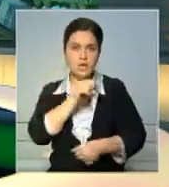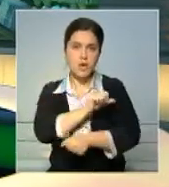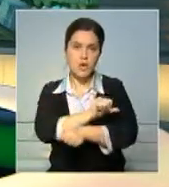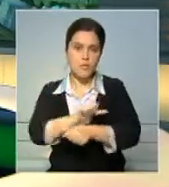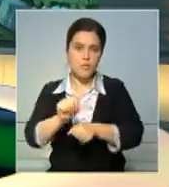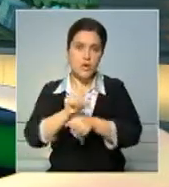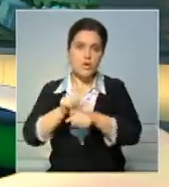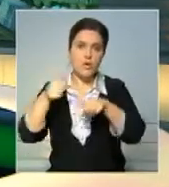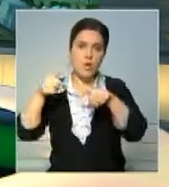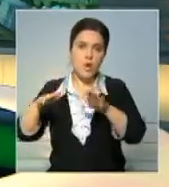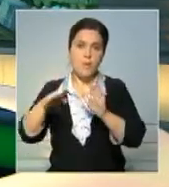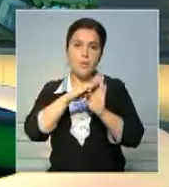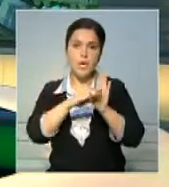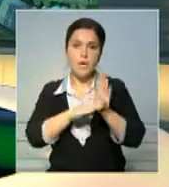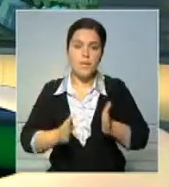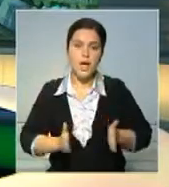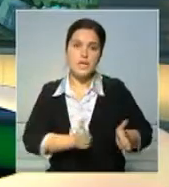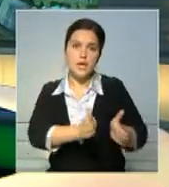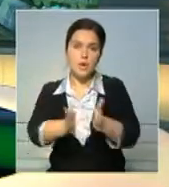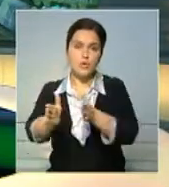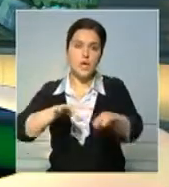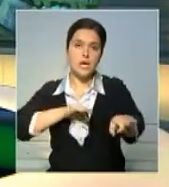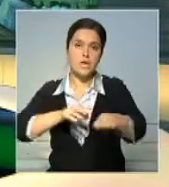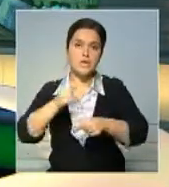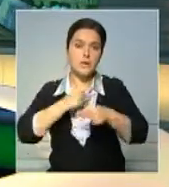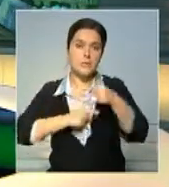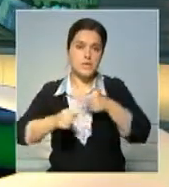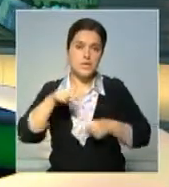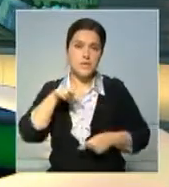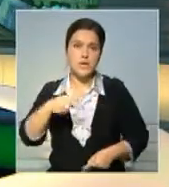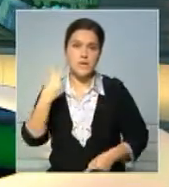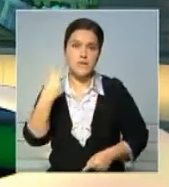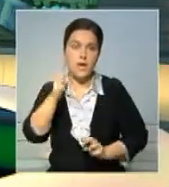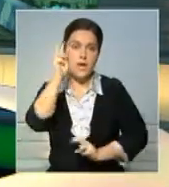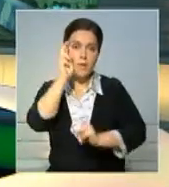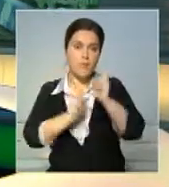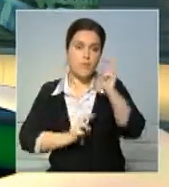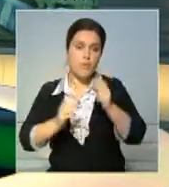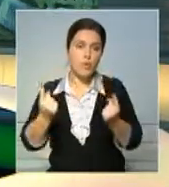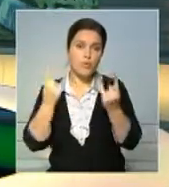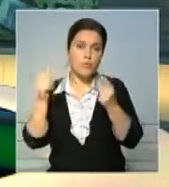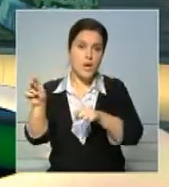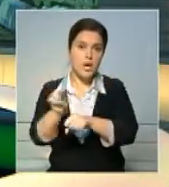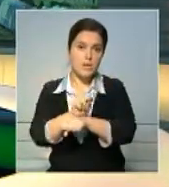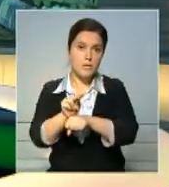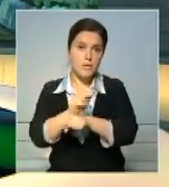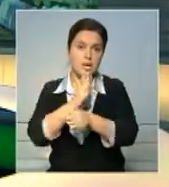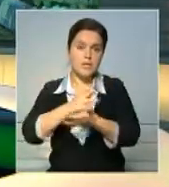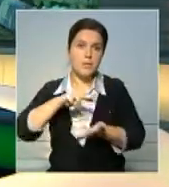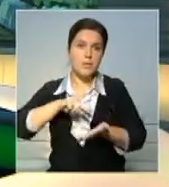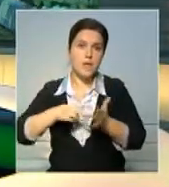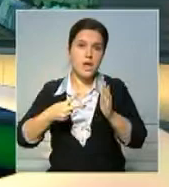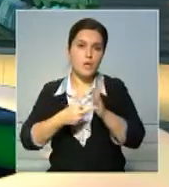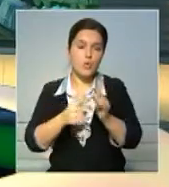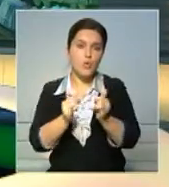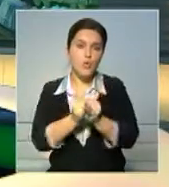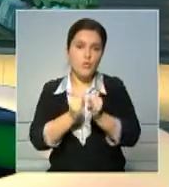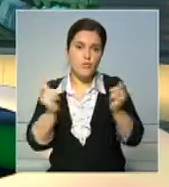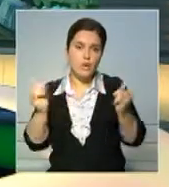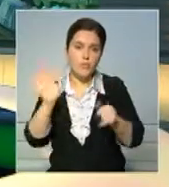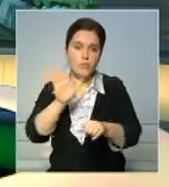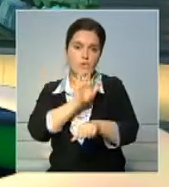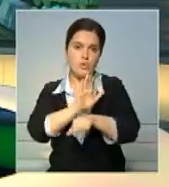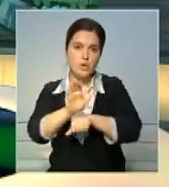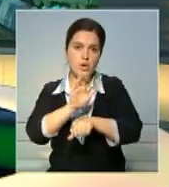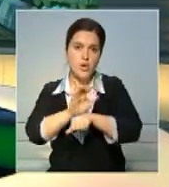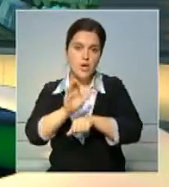за рубежом. По программе «Дорожная карта бизнеса 2020» на предприятии проводят масштабную модернизацию и планируют в разы